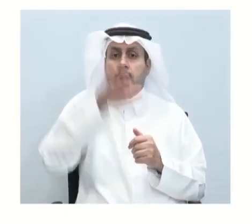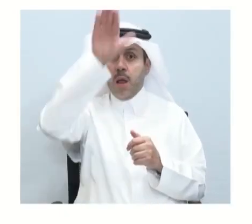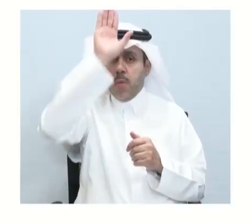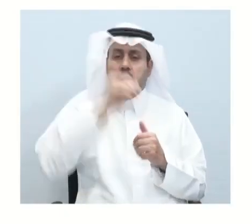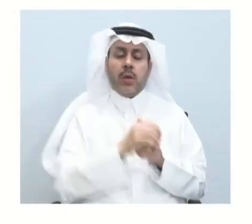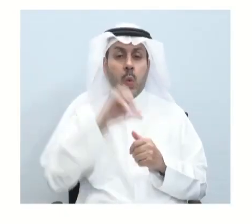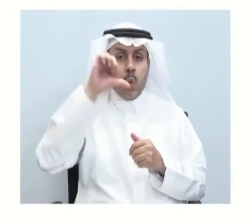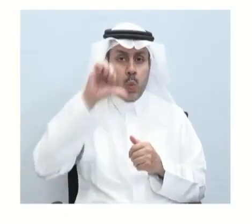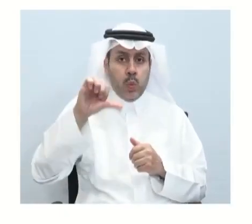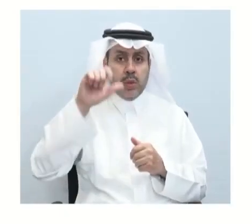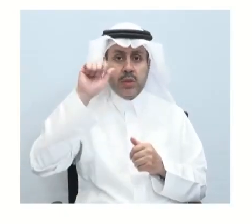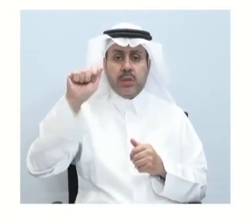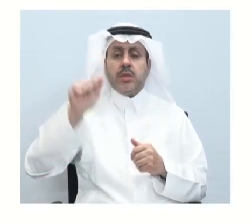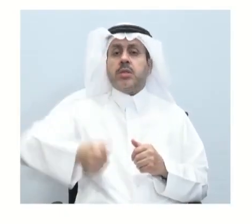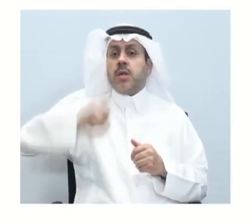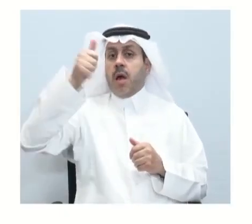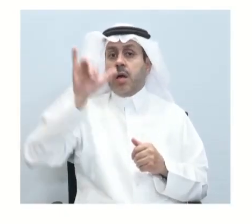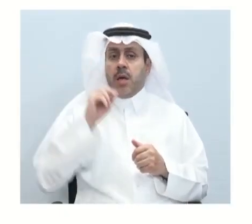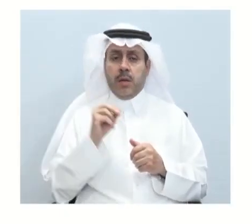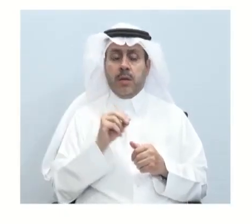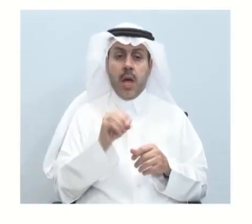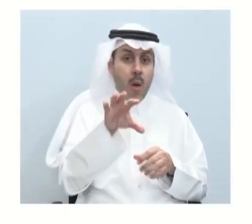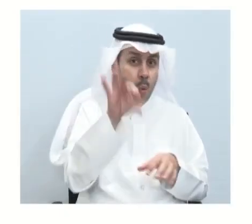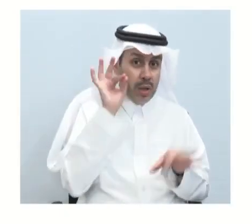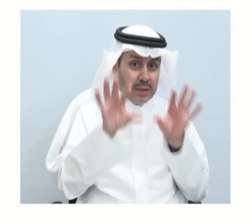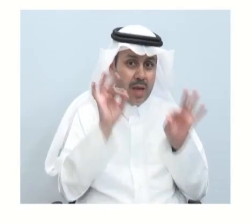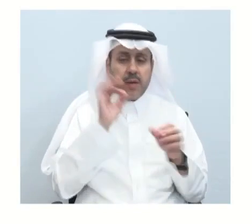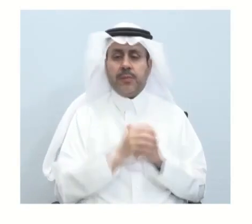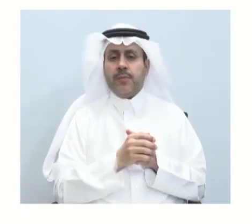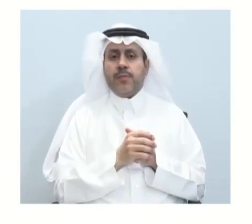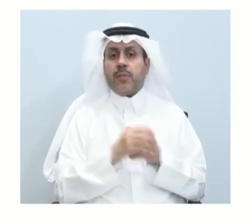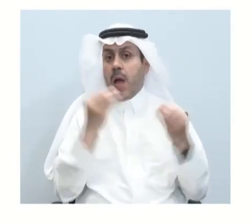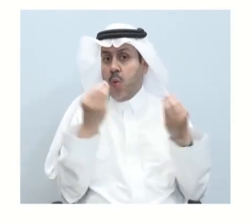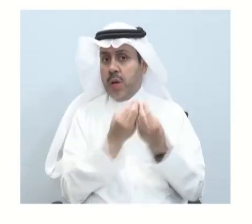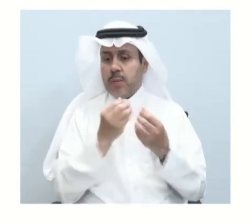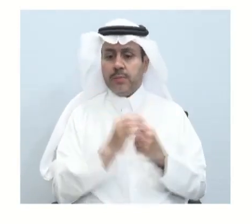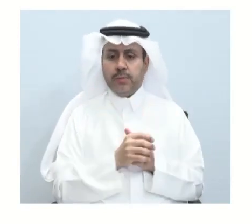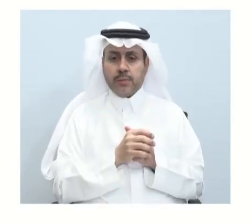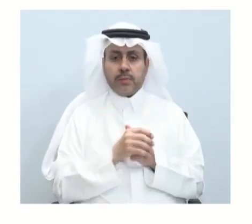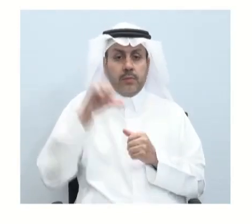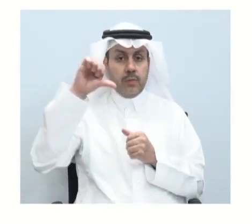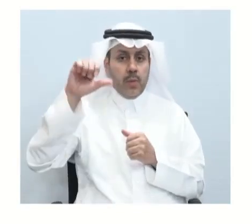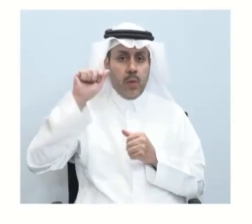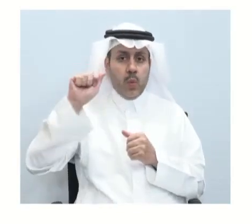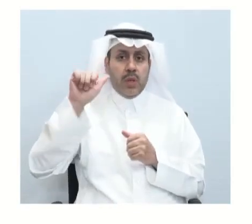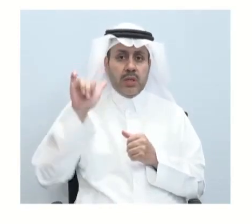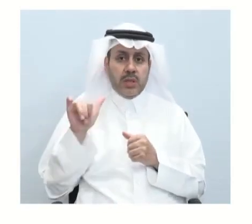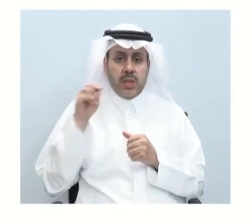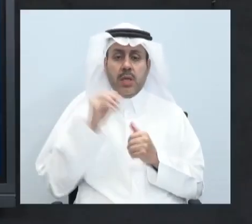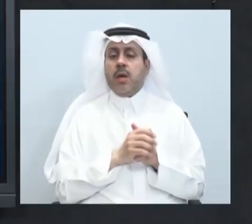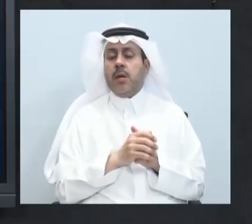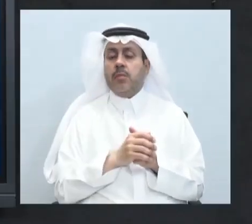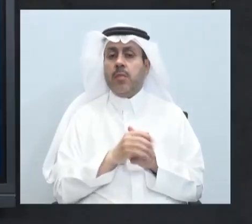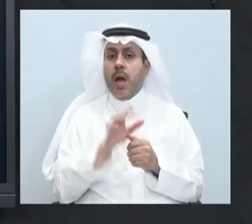وصايه وثانيا اختيارا او كلاهما وصايه ان يكون وصيه من ولي